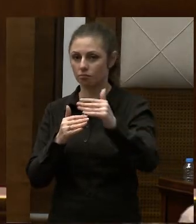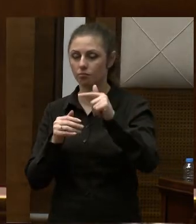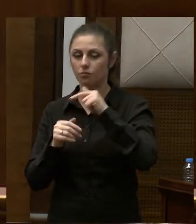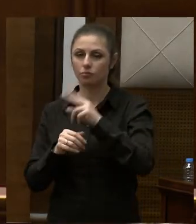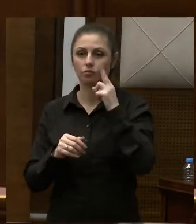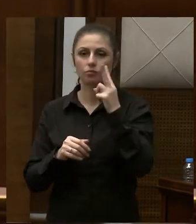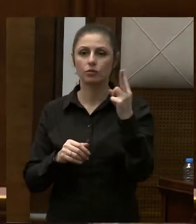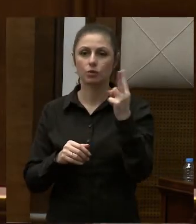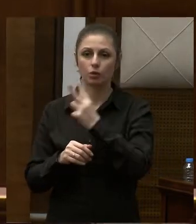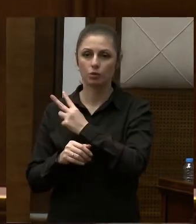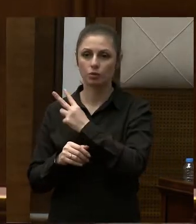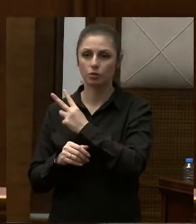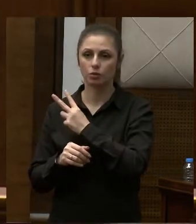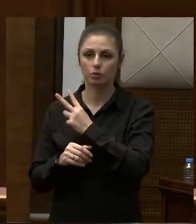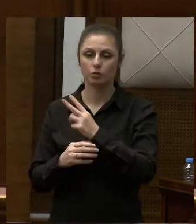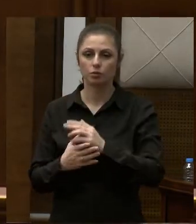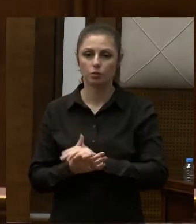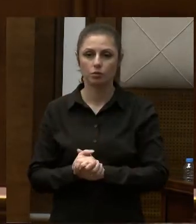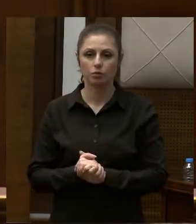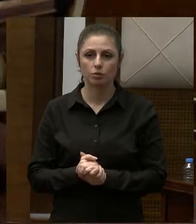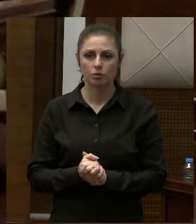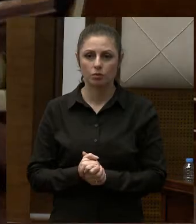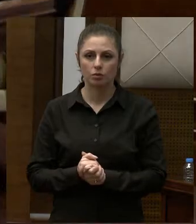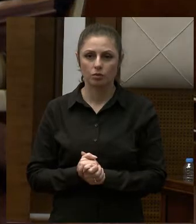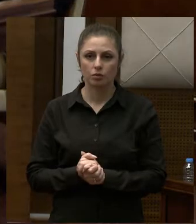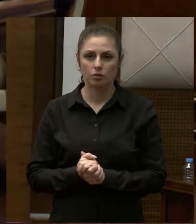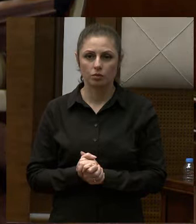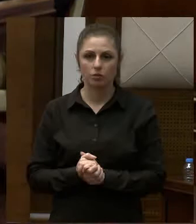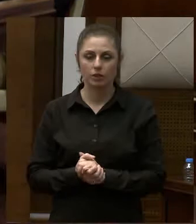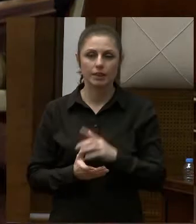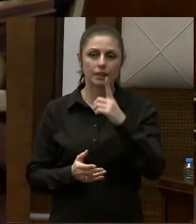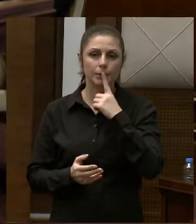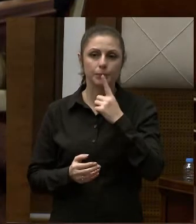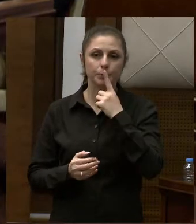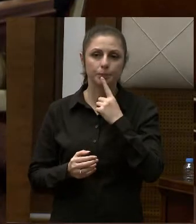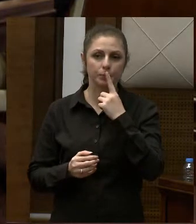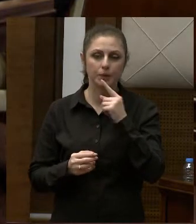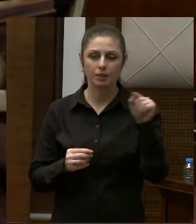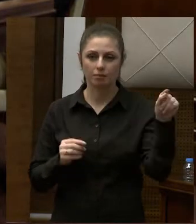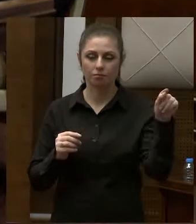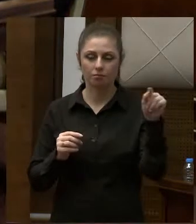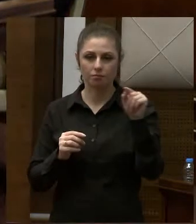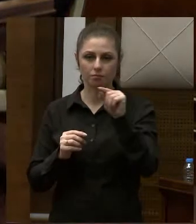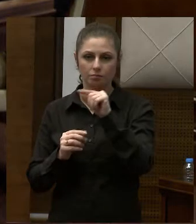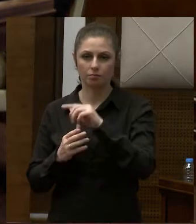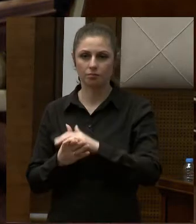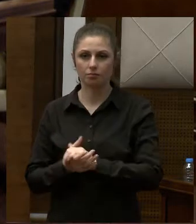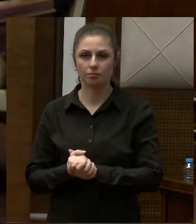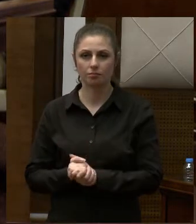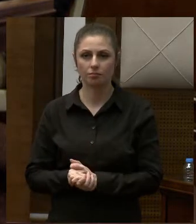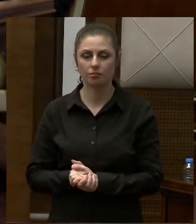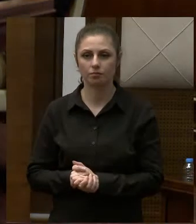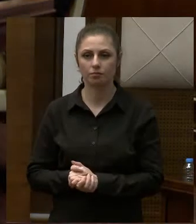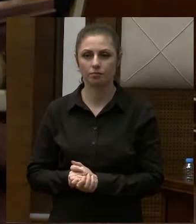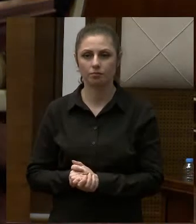bu gördüğünüz, bunu devam ettirin bu sol tarafa doğru. Şu gördüğünüz kırmızı çizgiyi devam edin. Devam edin, devam edin,